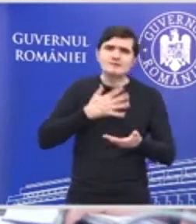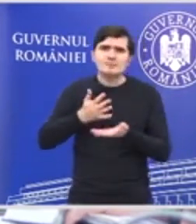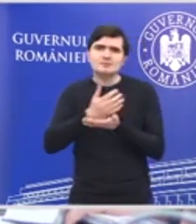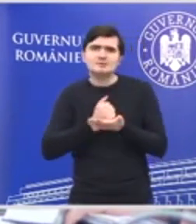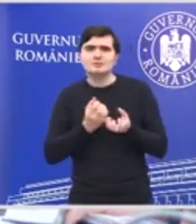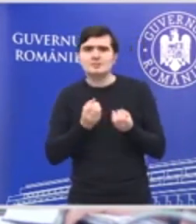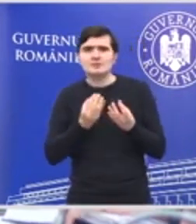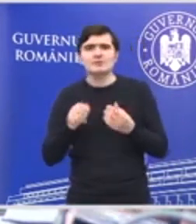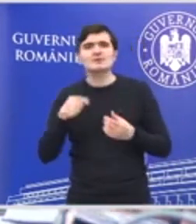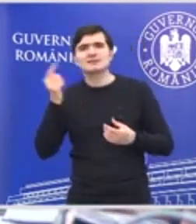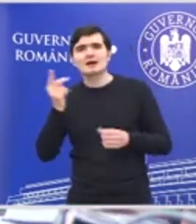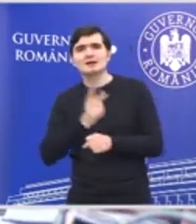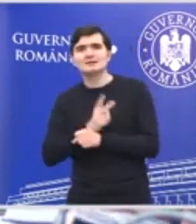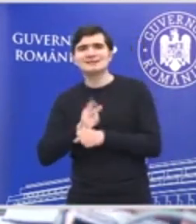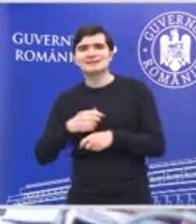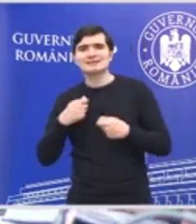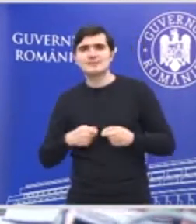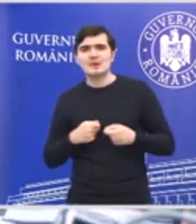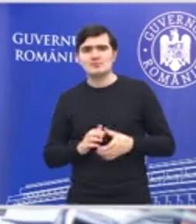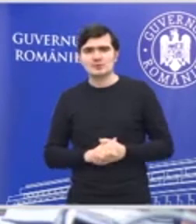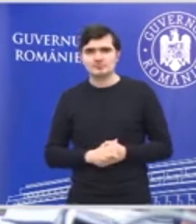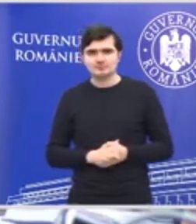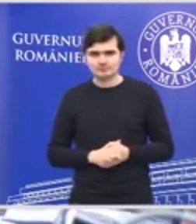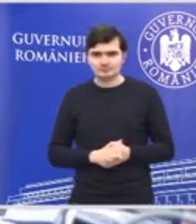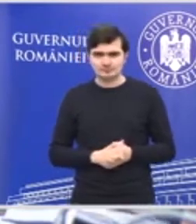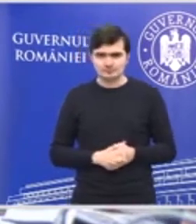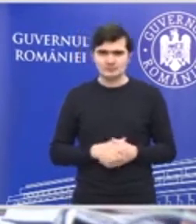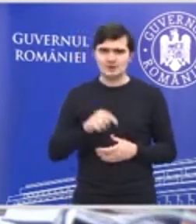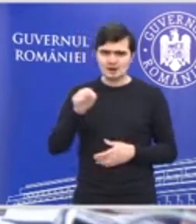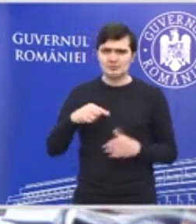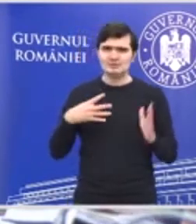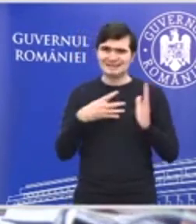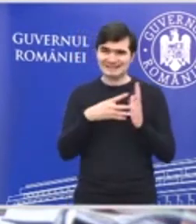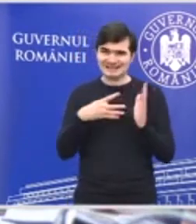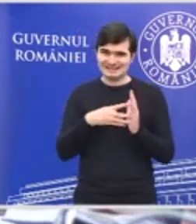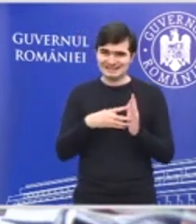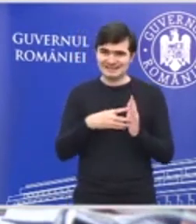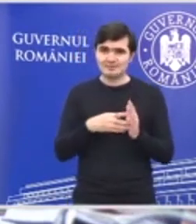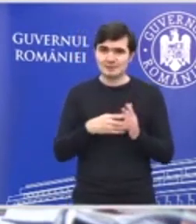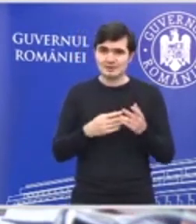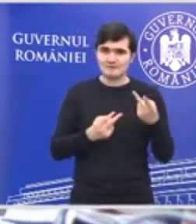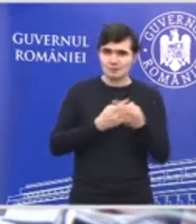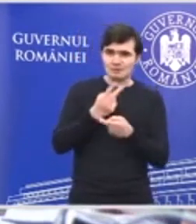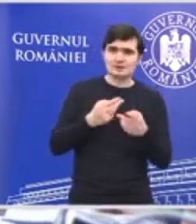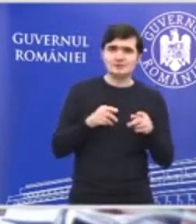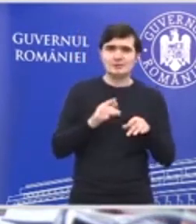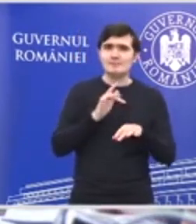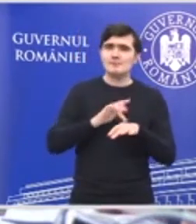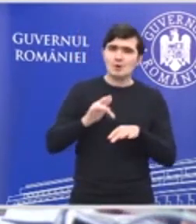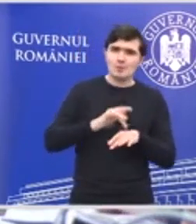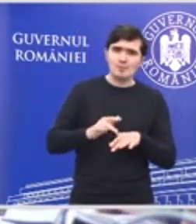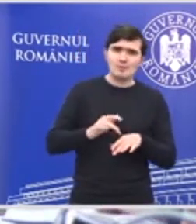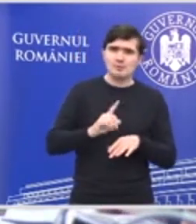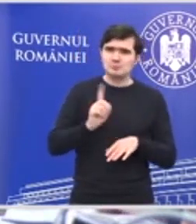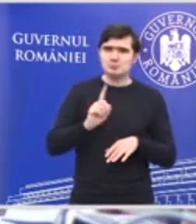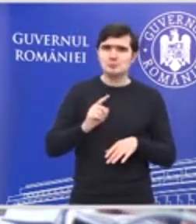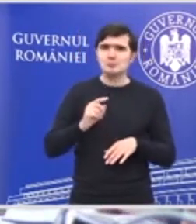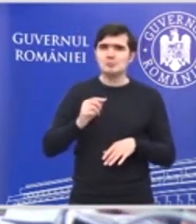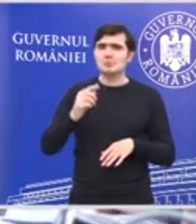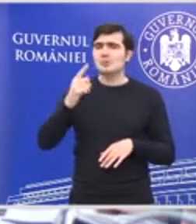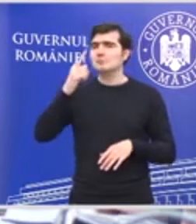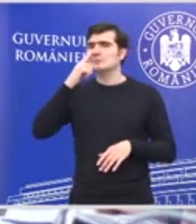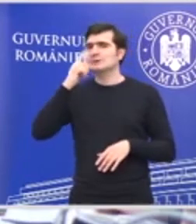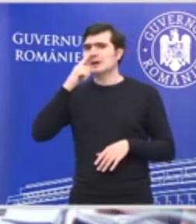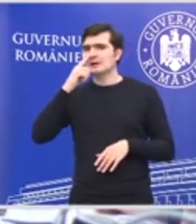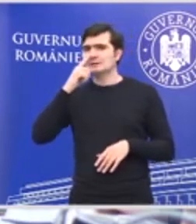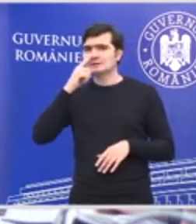la alte state membre. Aceste teste, care utilizează ca probă, nu exudatul